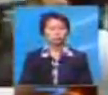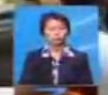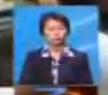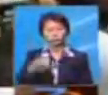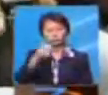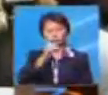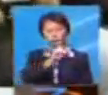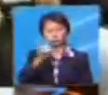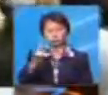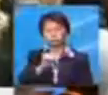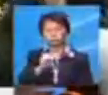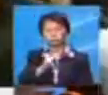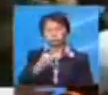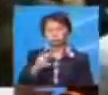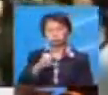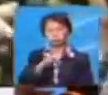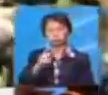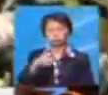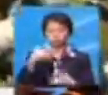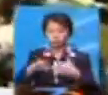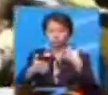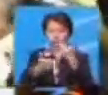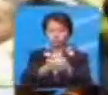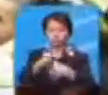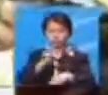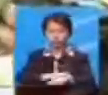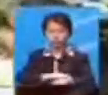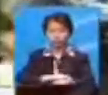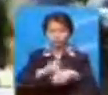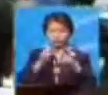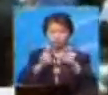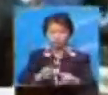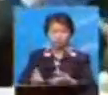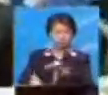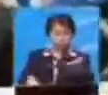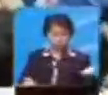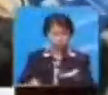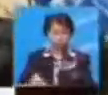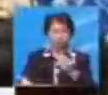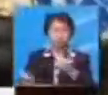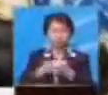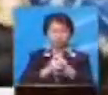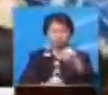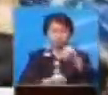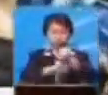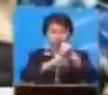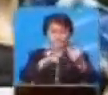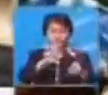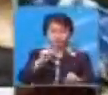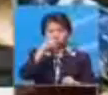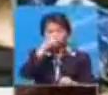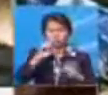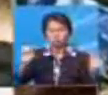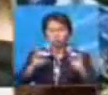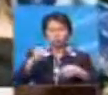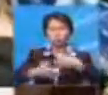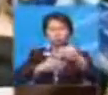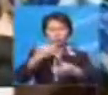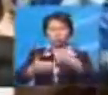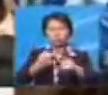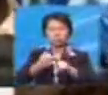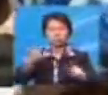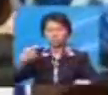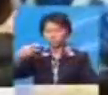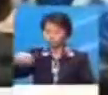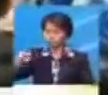Datuk Seri Dato' Ahmad Zahid menegaskan sudah tiba masanya pengundi di DUN Krian kembali menyokong BN kerana tiada kemajuan yang dibawa